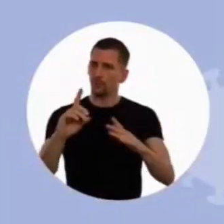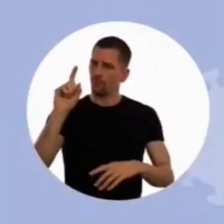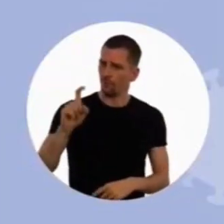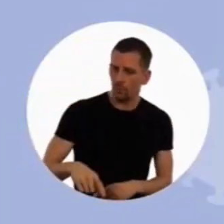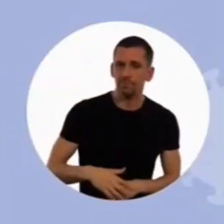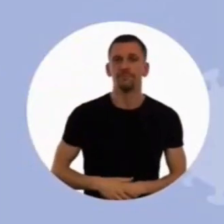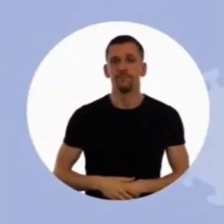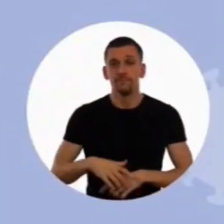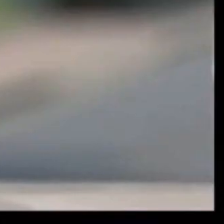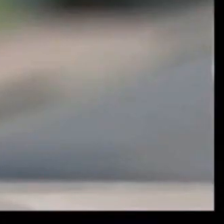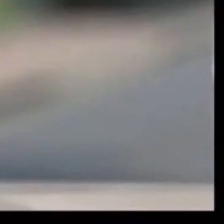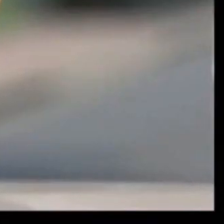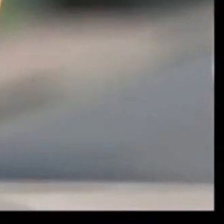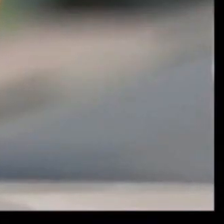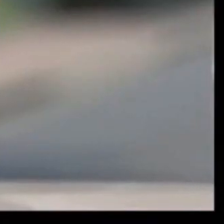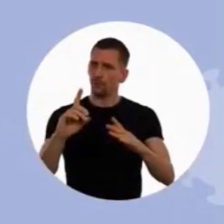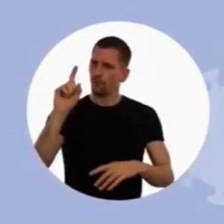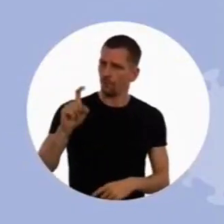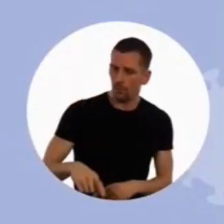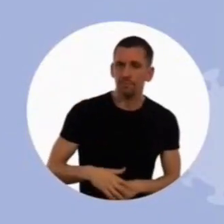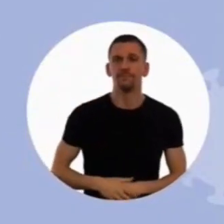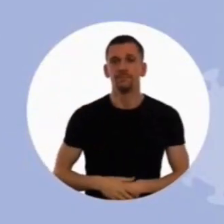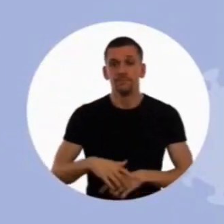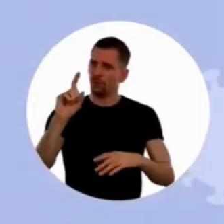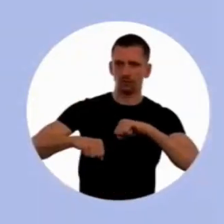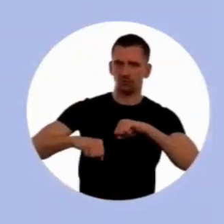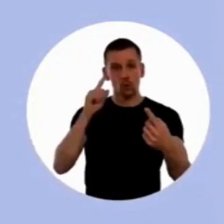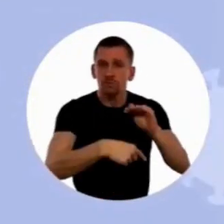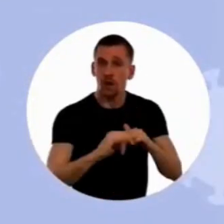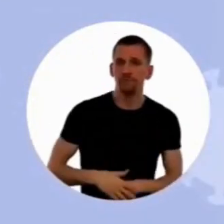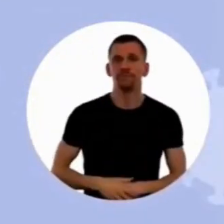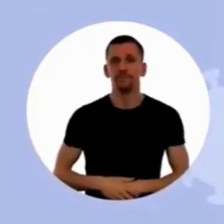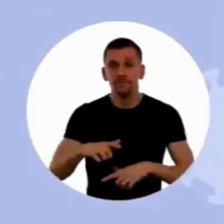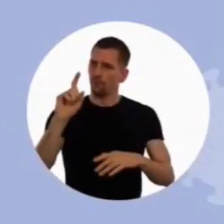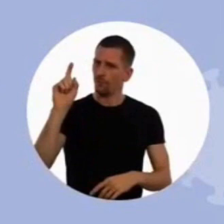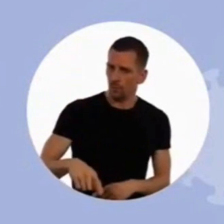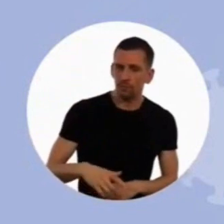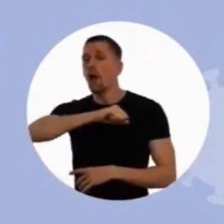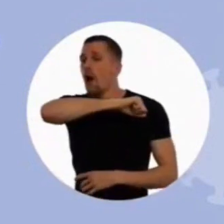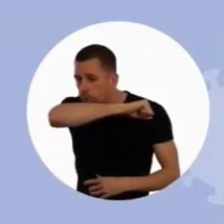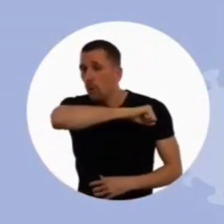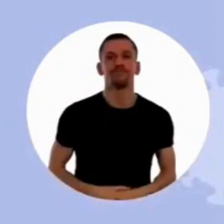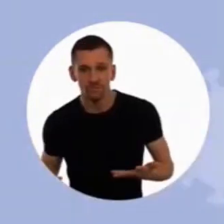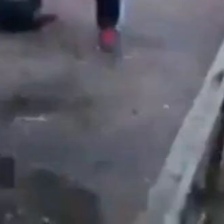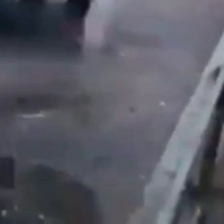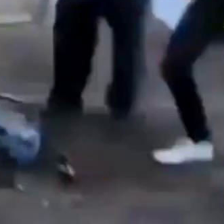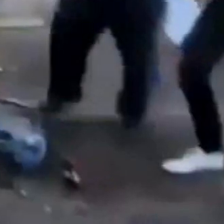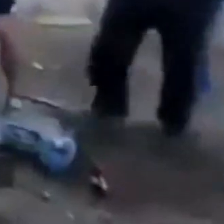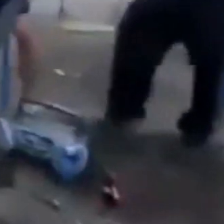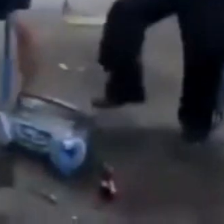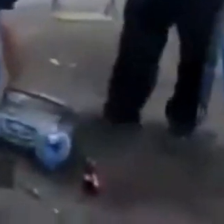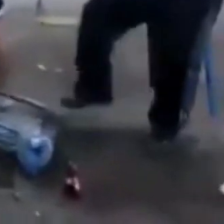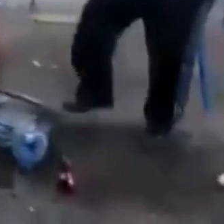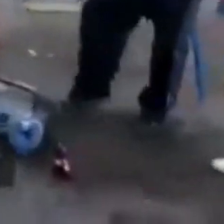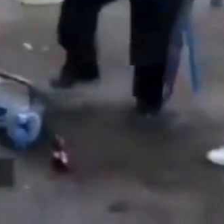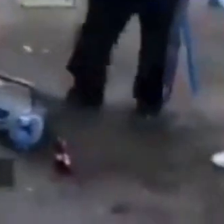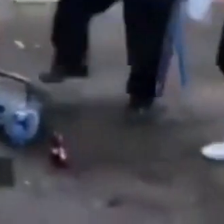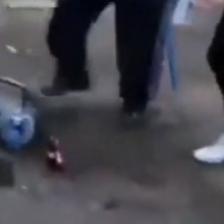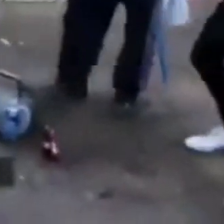gouvernement. Si vous êtes malade, vous risquez de payer une franchise. Si vous êtes malade, ZUS et d'autres malades. Si vous êtes alcoolique, danser...